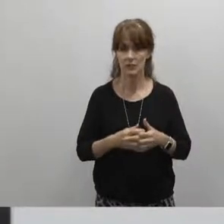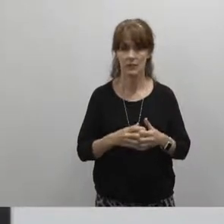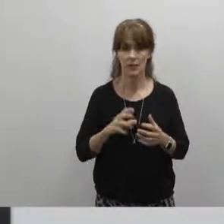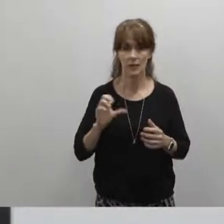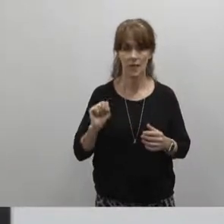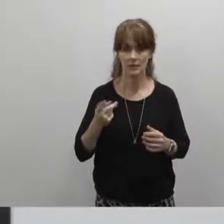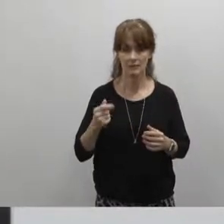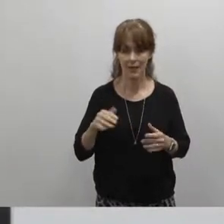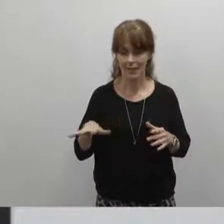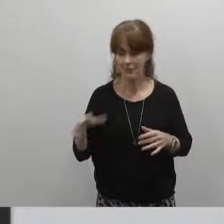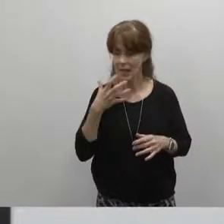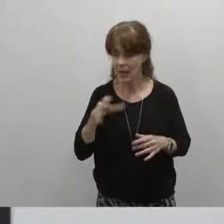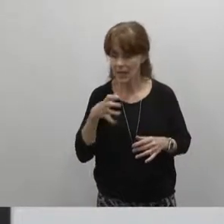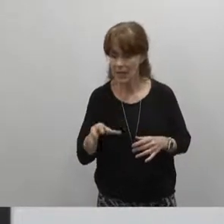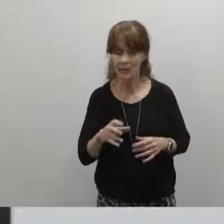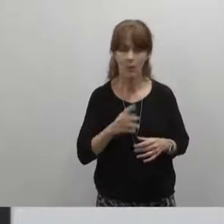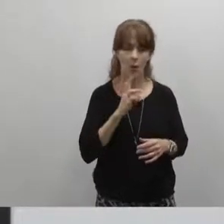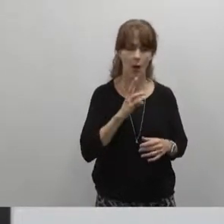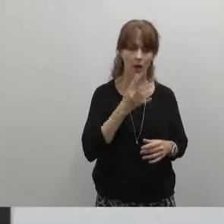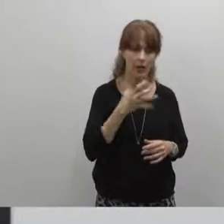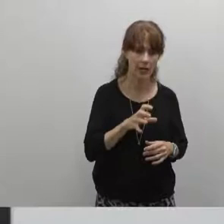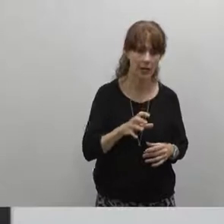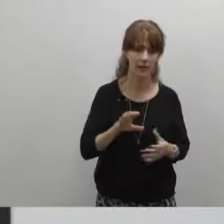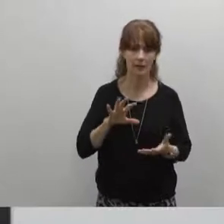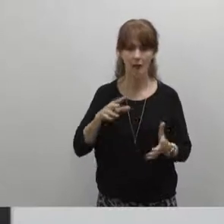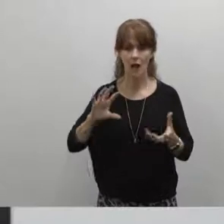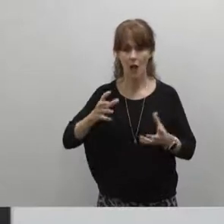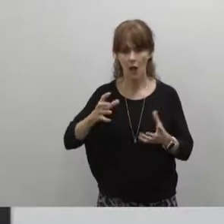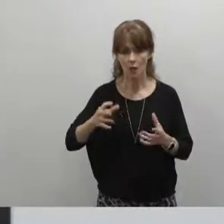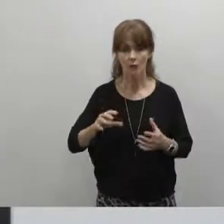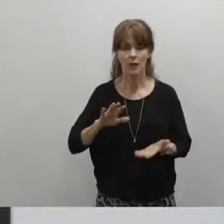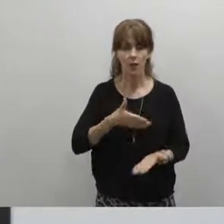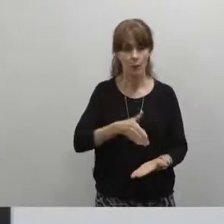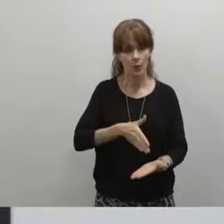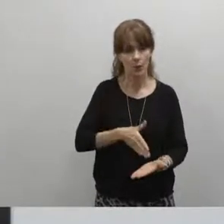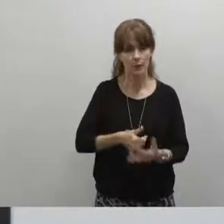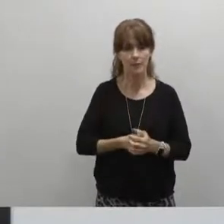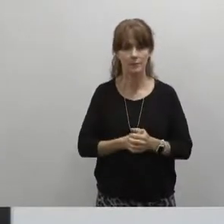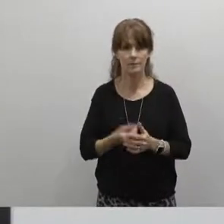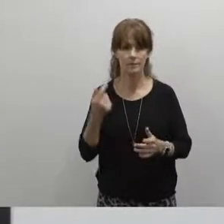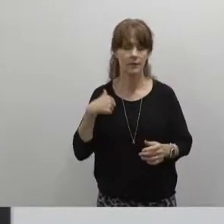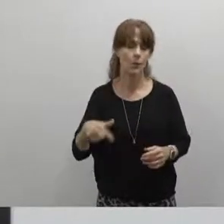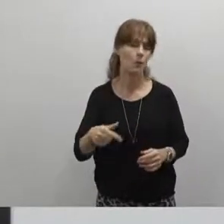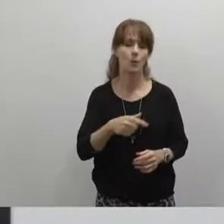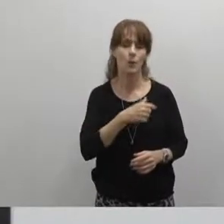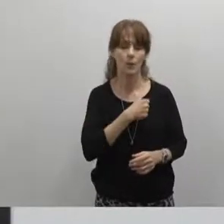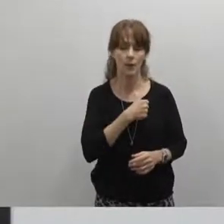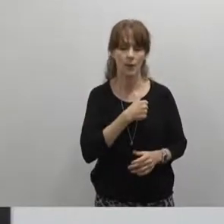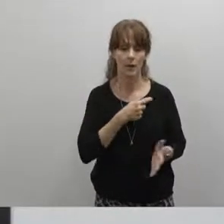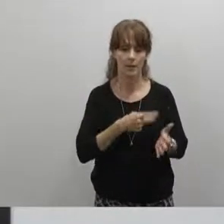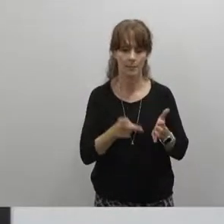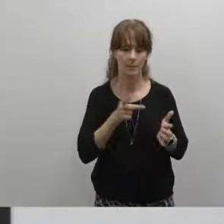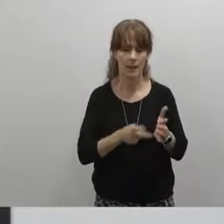Toyota Corolla chị đám đôi chân này cứ thà mà xin bao cả ai cả lại anh chị kran đam slot con chăng đá